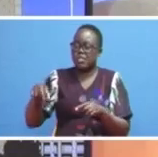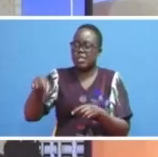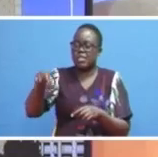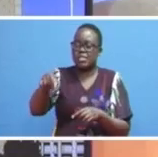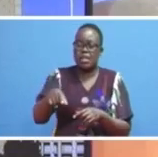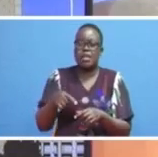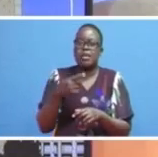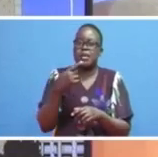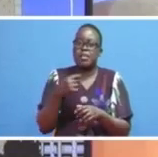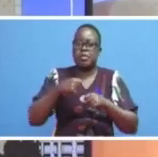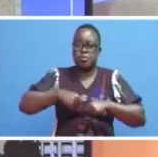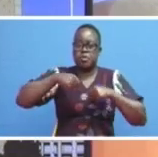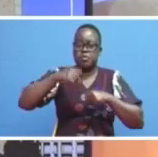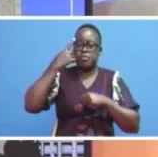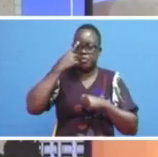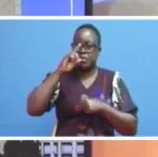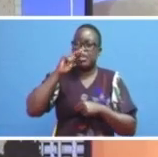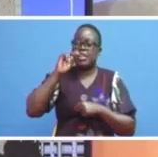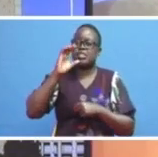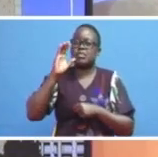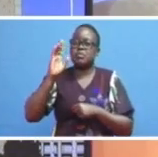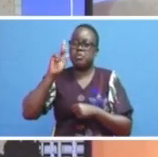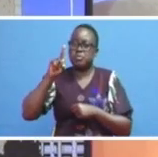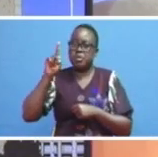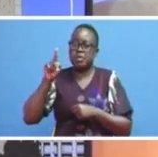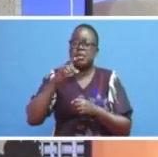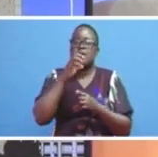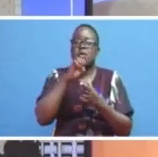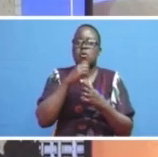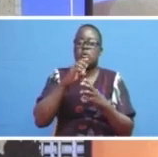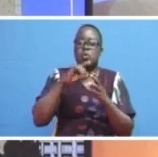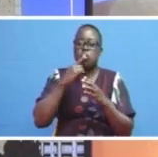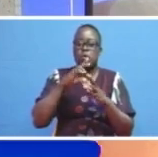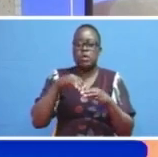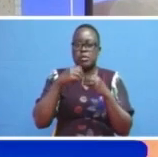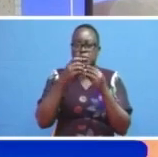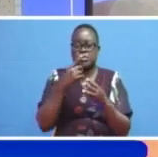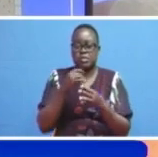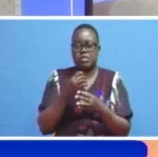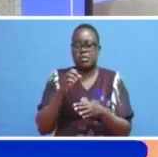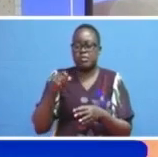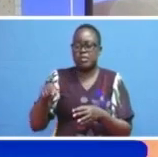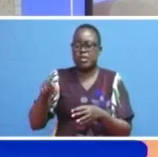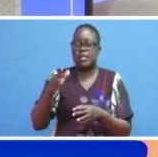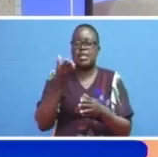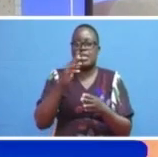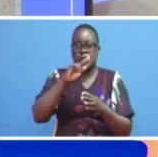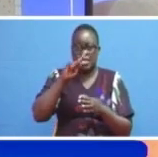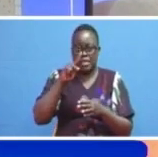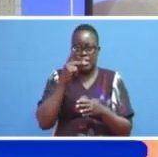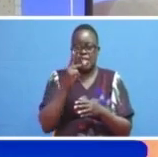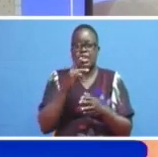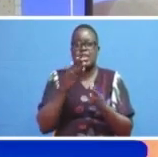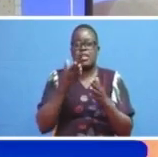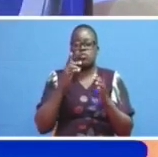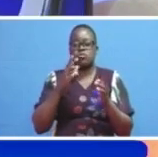Munene wa muvia wa NCPB kanaonyesha wafataliza siasa serikali bande ya Kenya na ulani Joseph Kimote ni wadha kwa